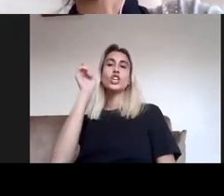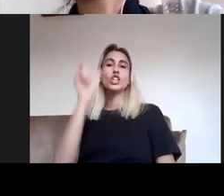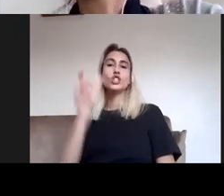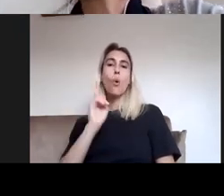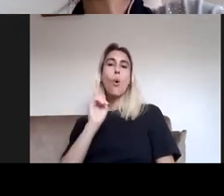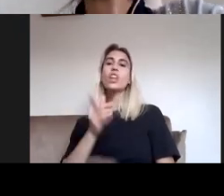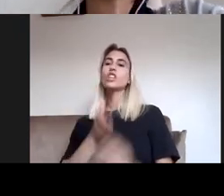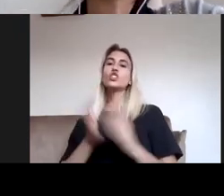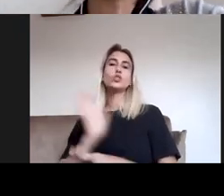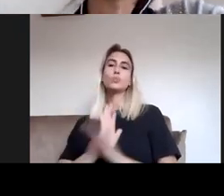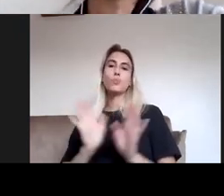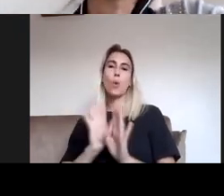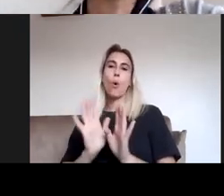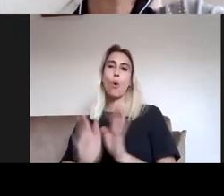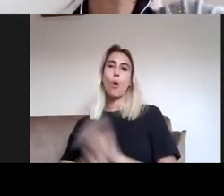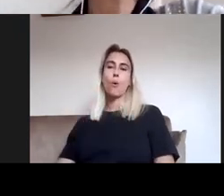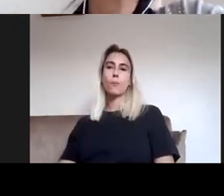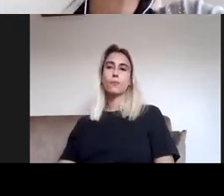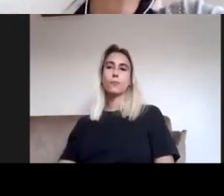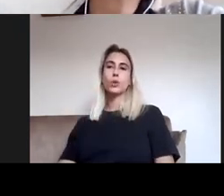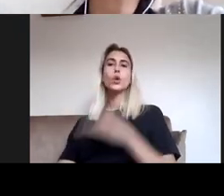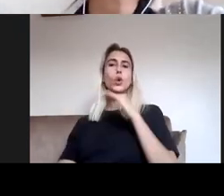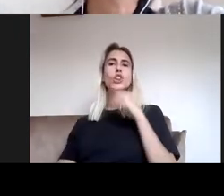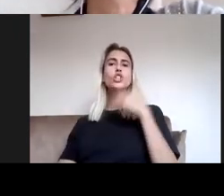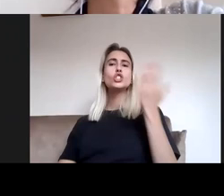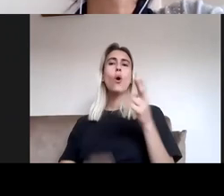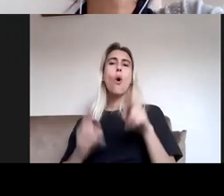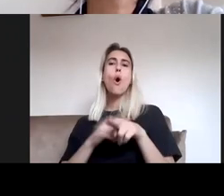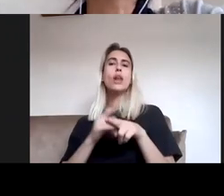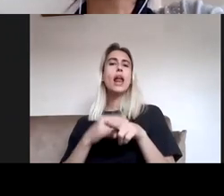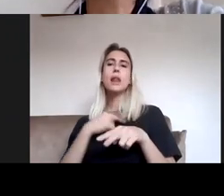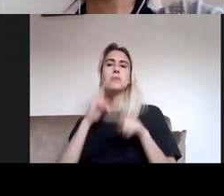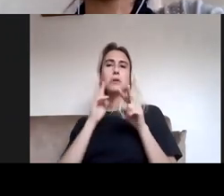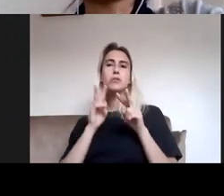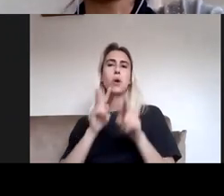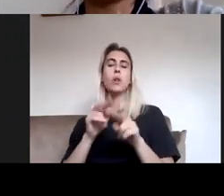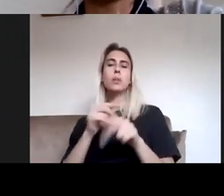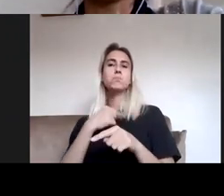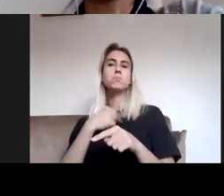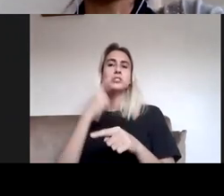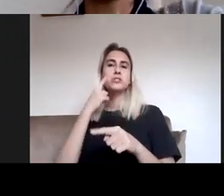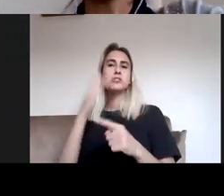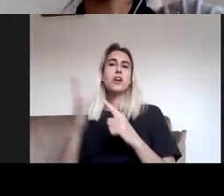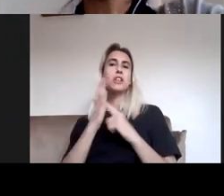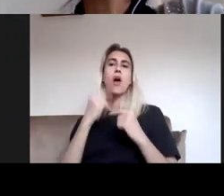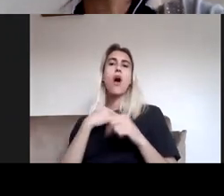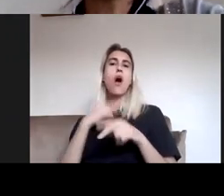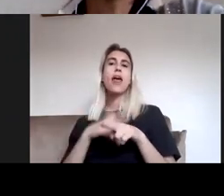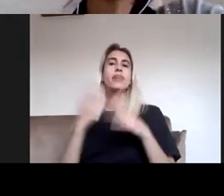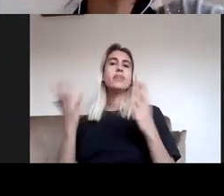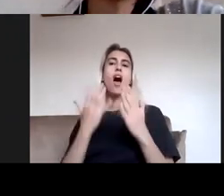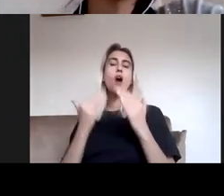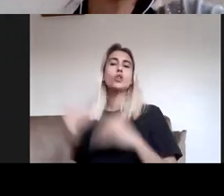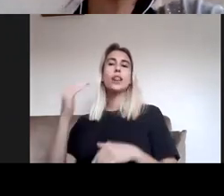çıkmıyor. Şimdi yurt dışı örneklerinde şunu gördük. Yani bize gösterilen örneklerde daha çok